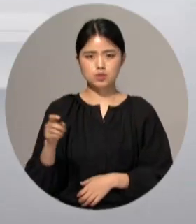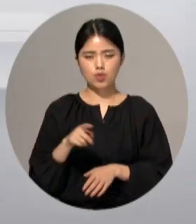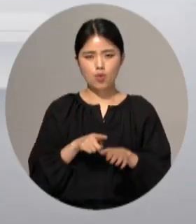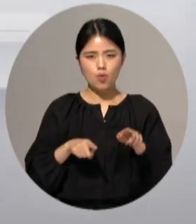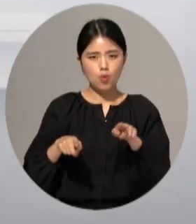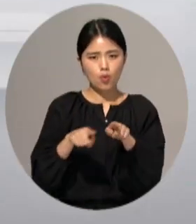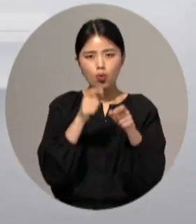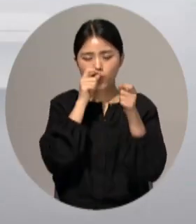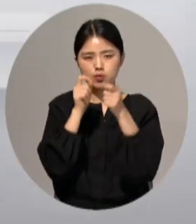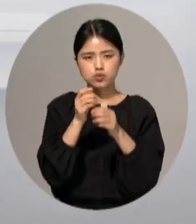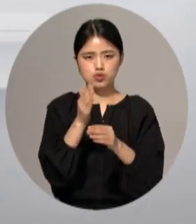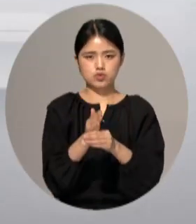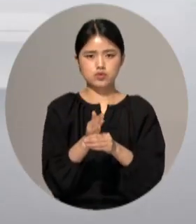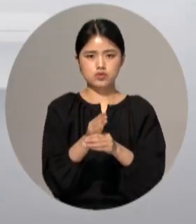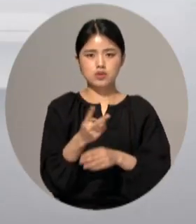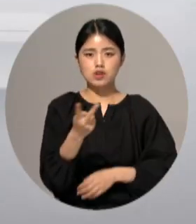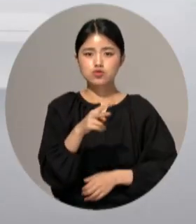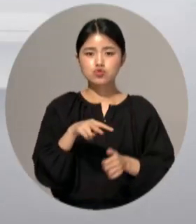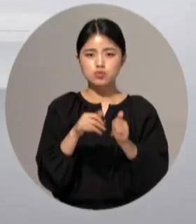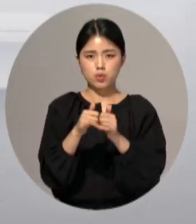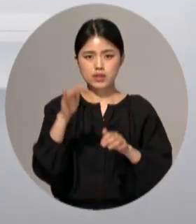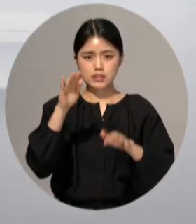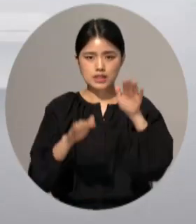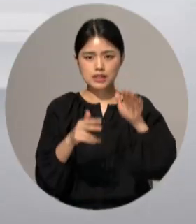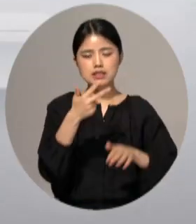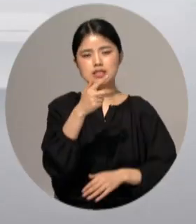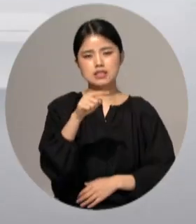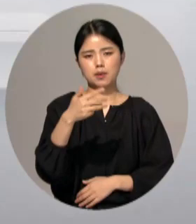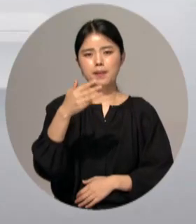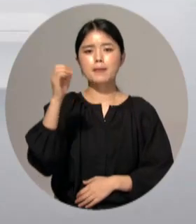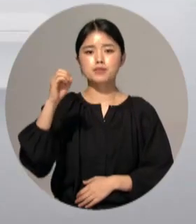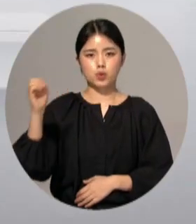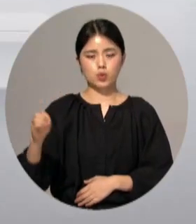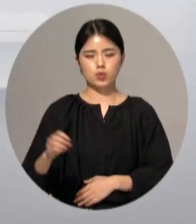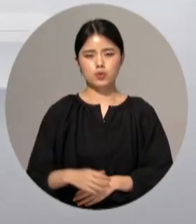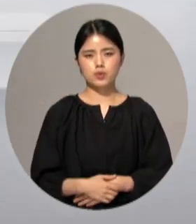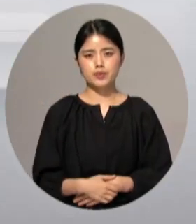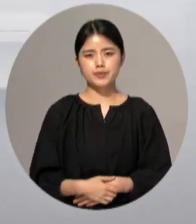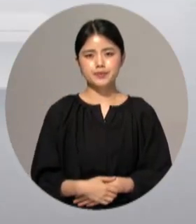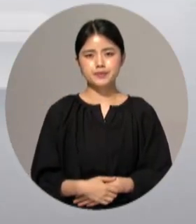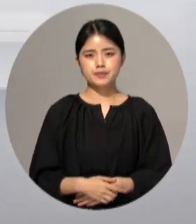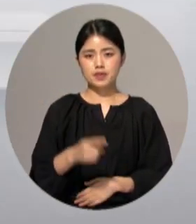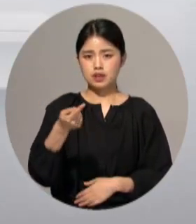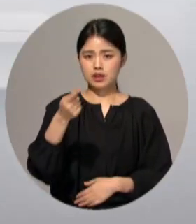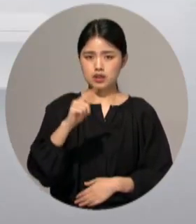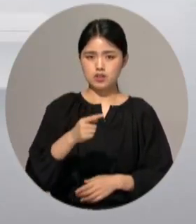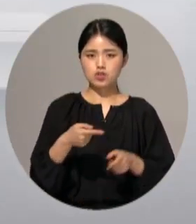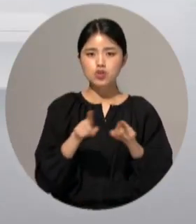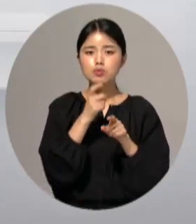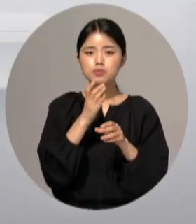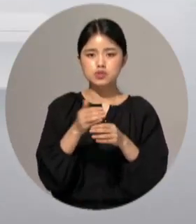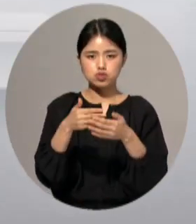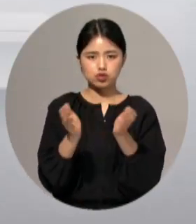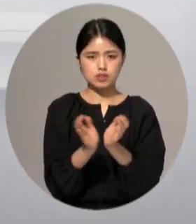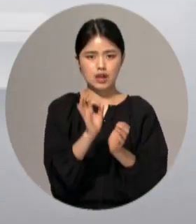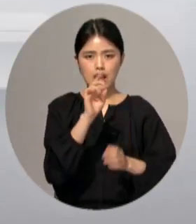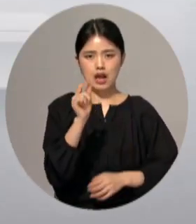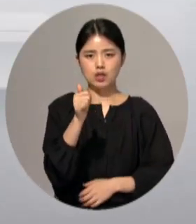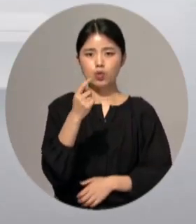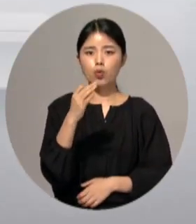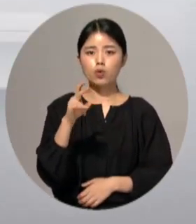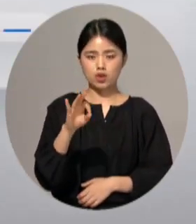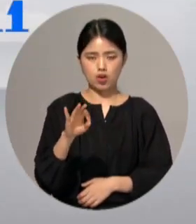이었습니다 두 후보의 격차는 7.8% 포인트 입니다 이어서 더불어 민주당 안 호영